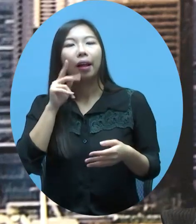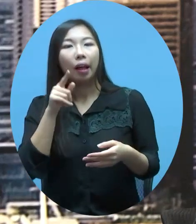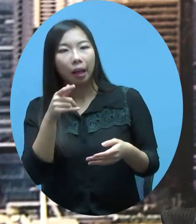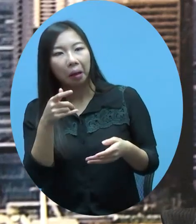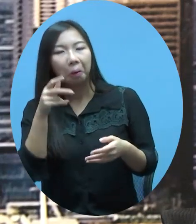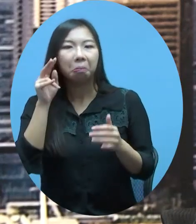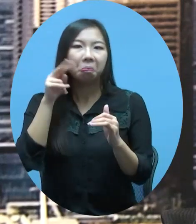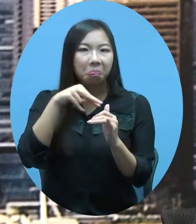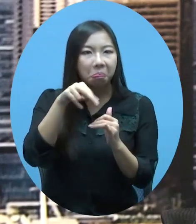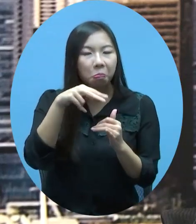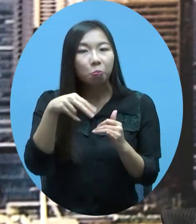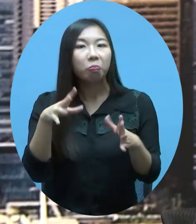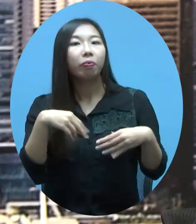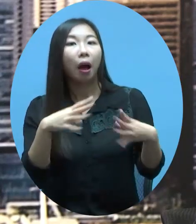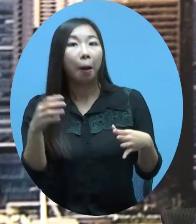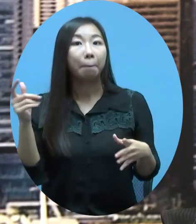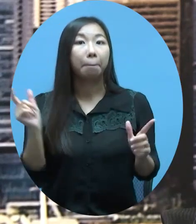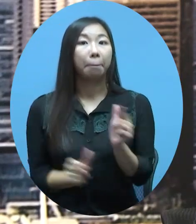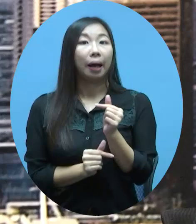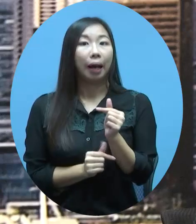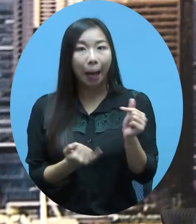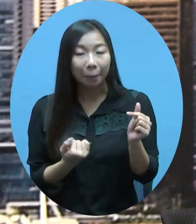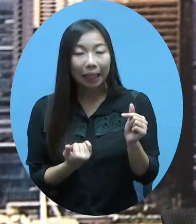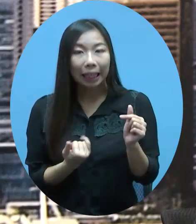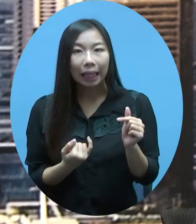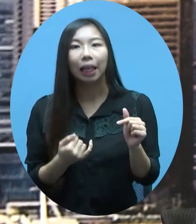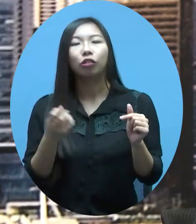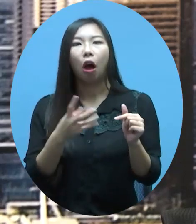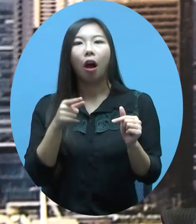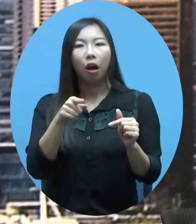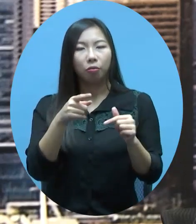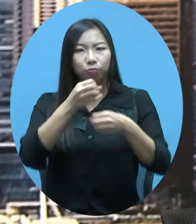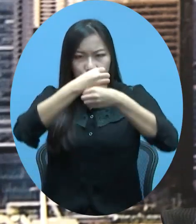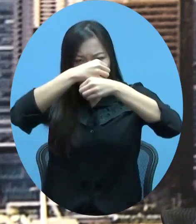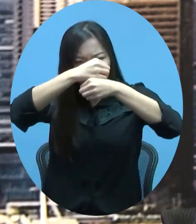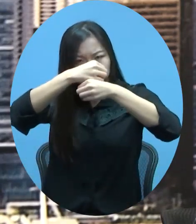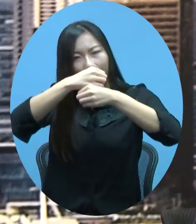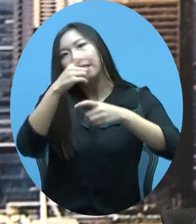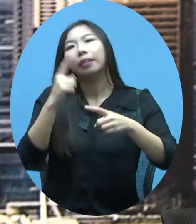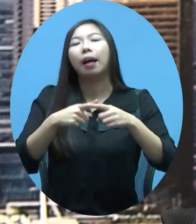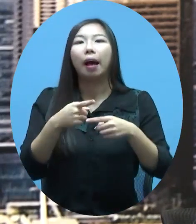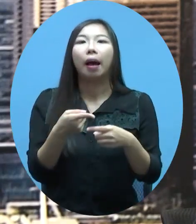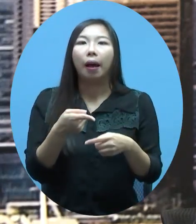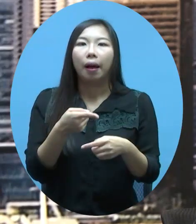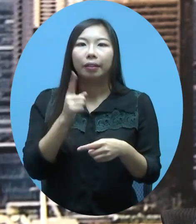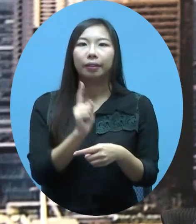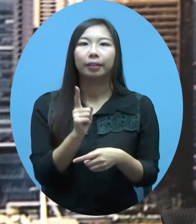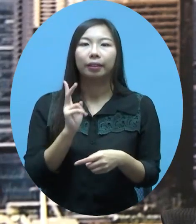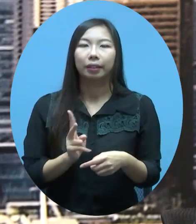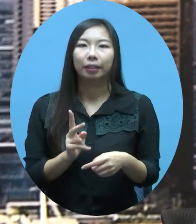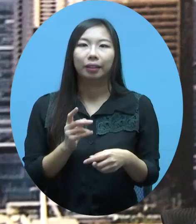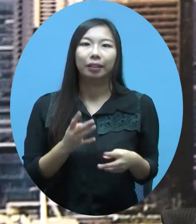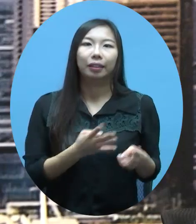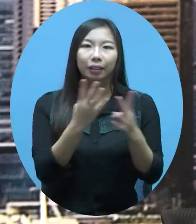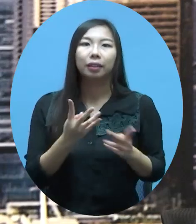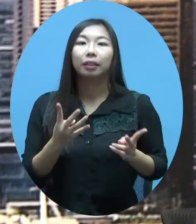咪即係已經好啲，咁同埋咧真係嗰、那個樣本檢查咧係真係要呈陰性，要有兩次，中間相